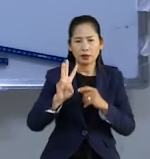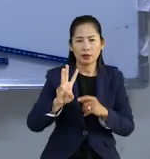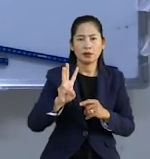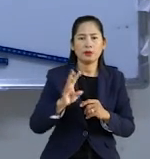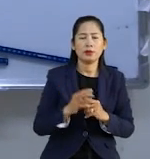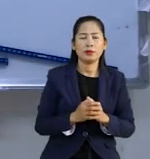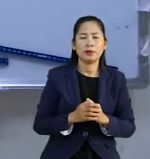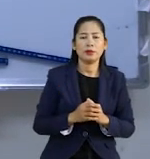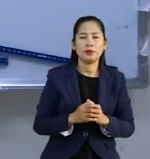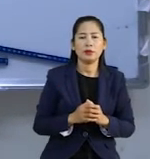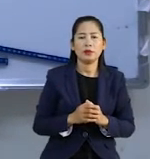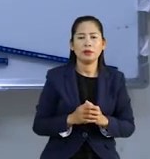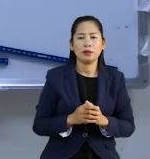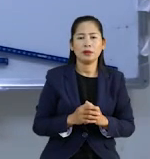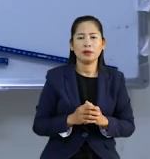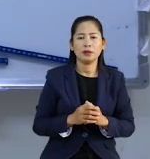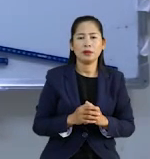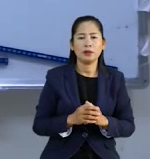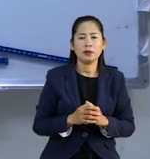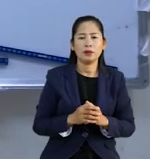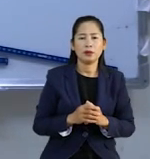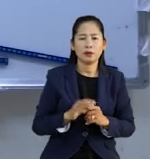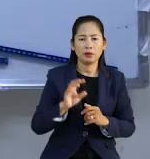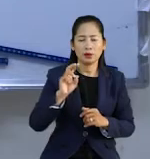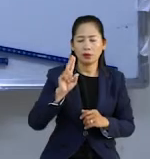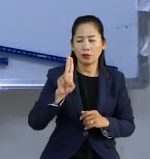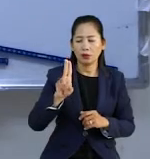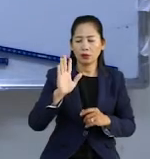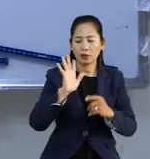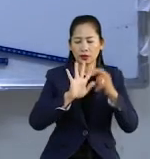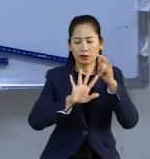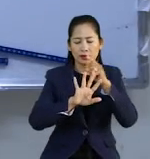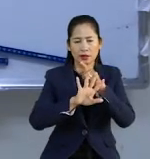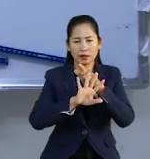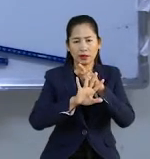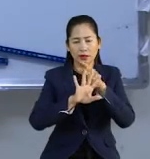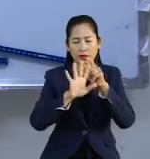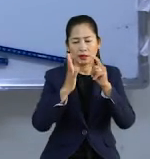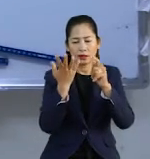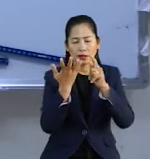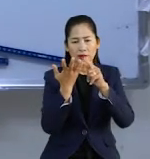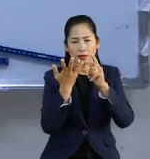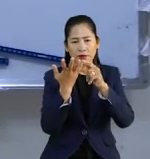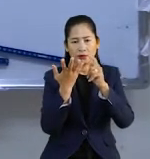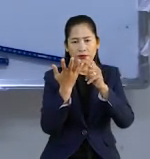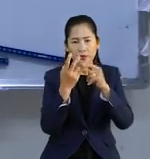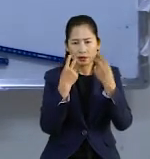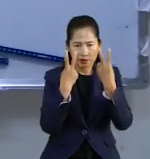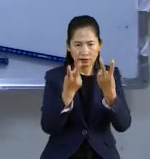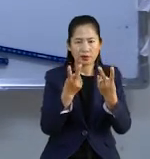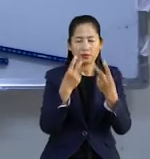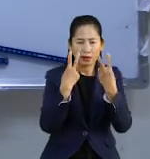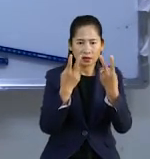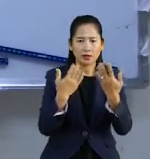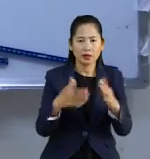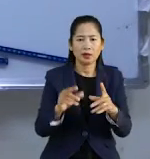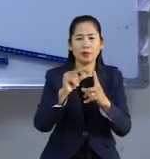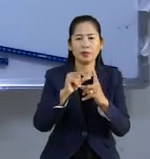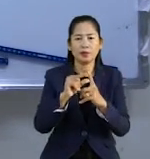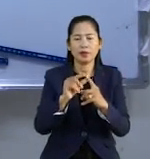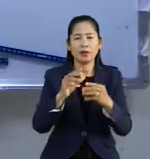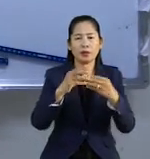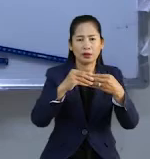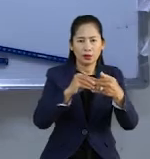ซ่เอบาดกัดโซ่เอแล้วก็นะบาดบาดจังเมื่อก่อนบานเคยหายเปีย